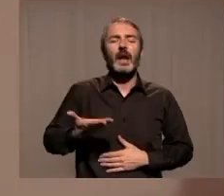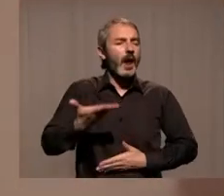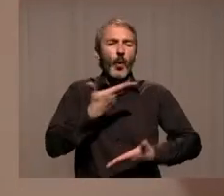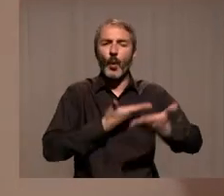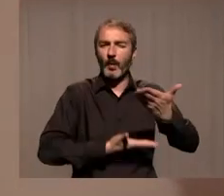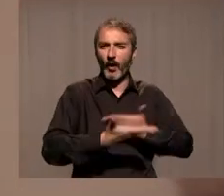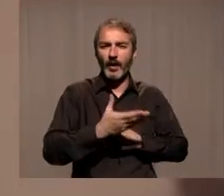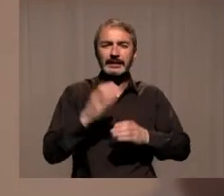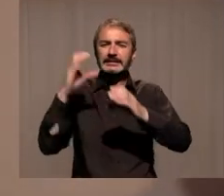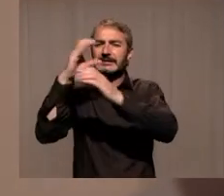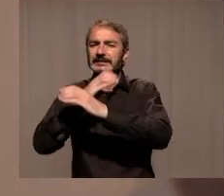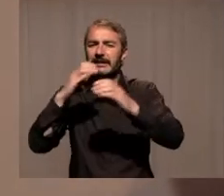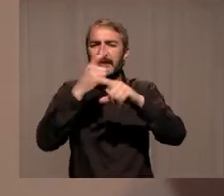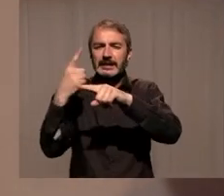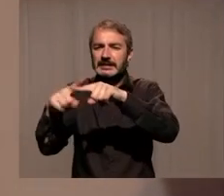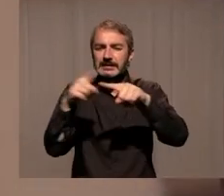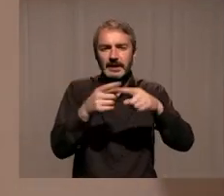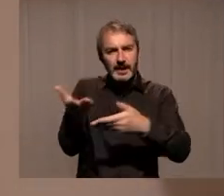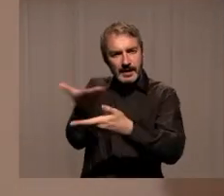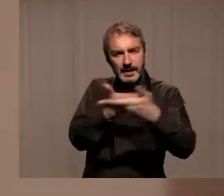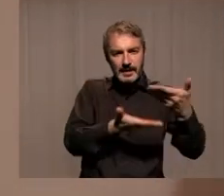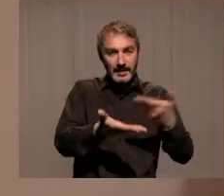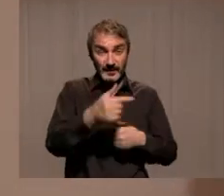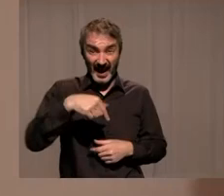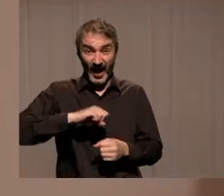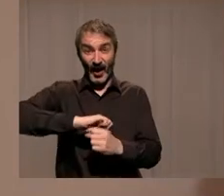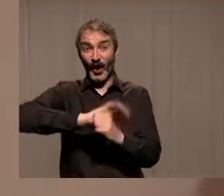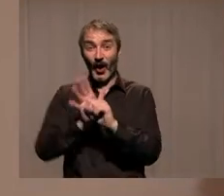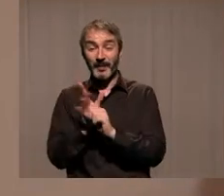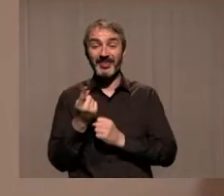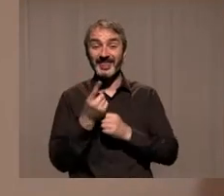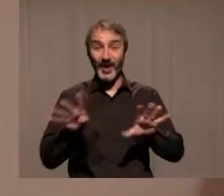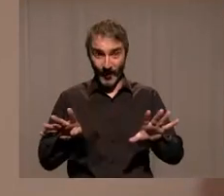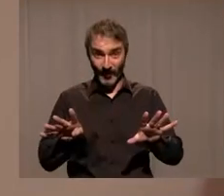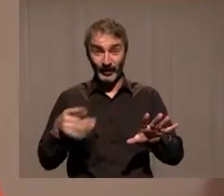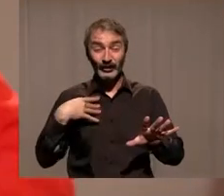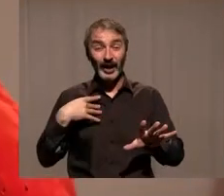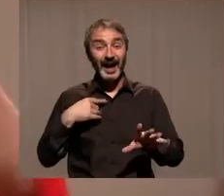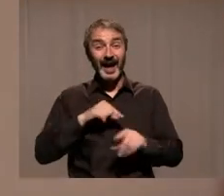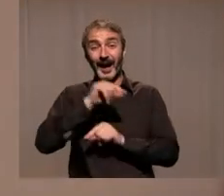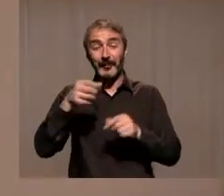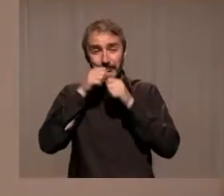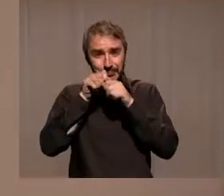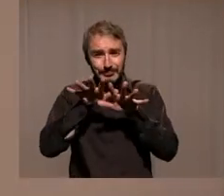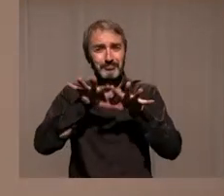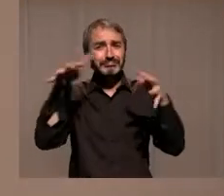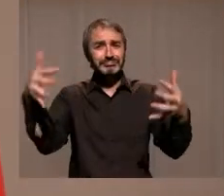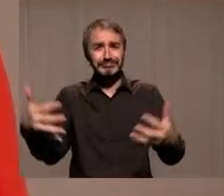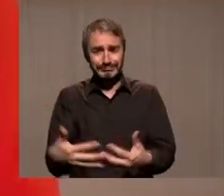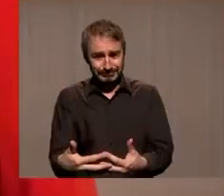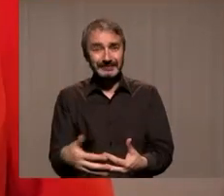les diferents ciències, no? I aquesta Covid-19, aquesta malaltia, aquesta pandèmia ens ha ensenyat a professors,